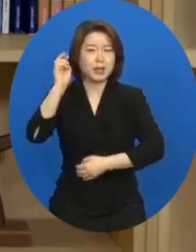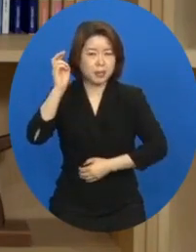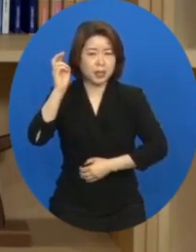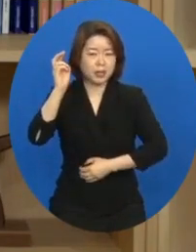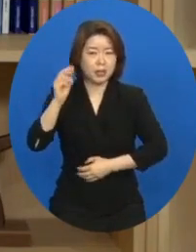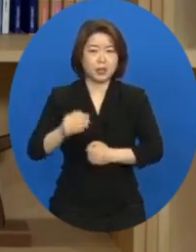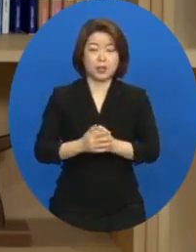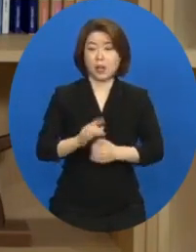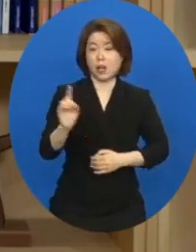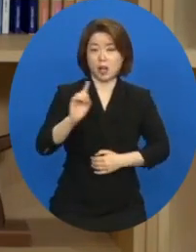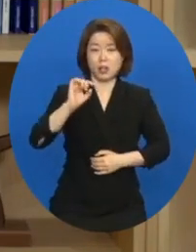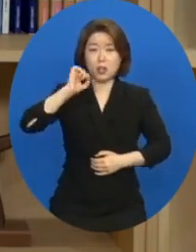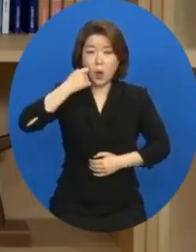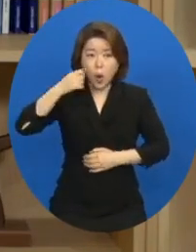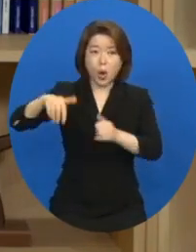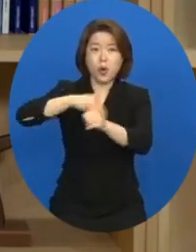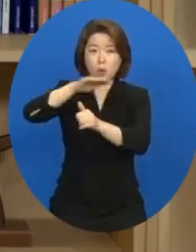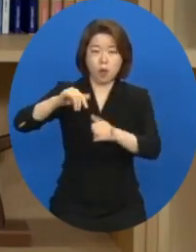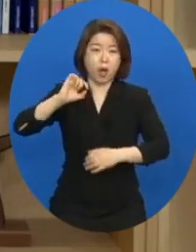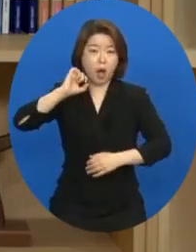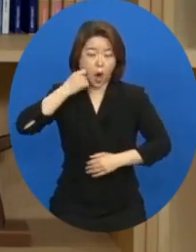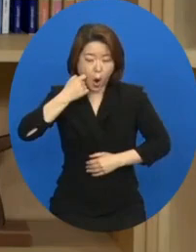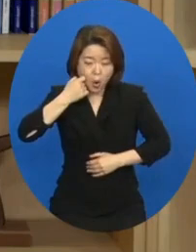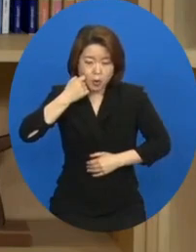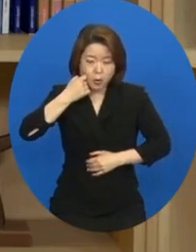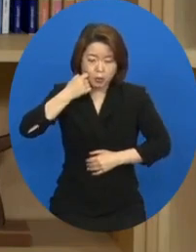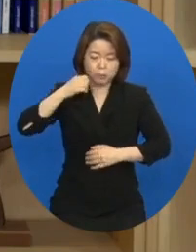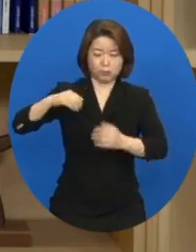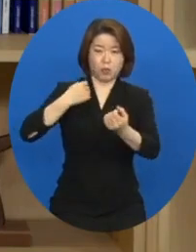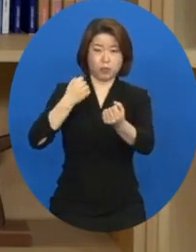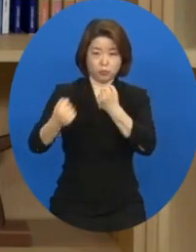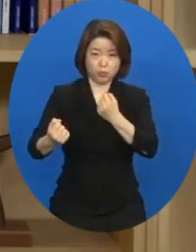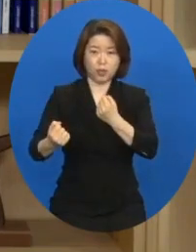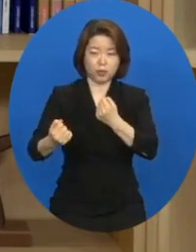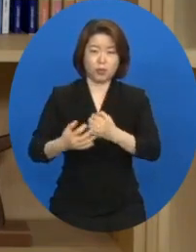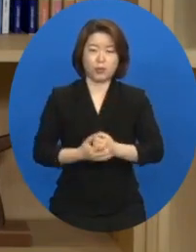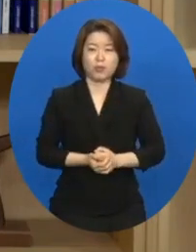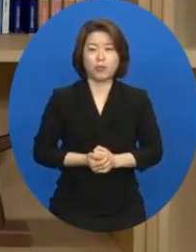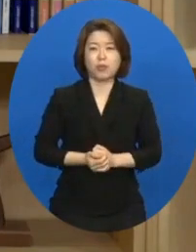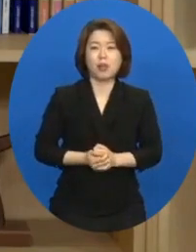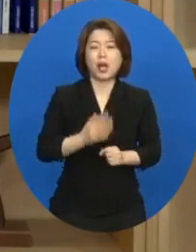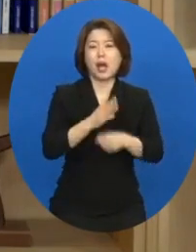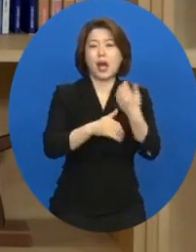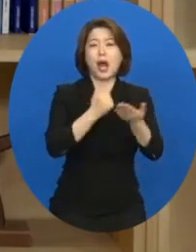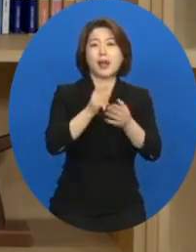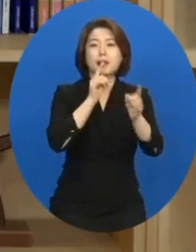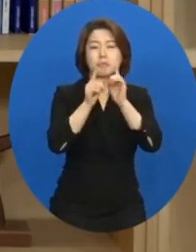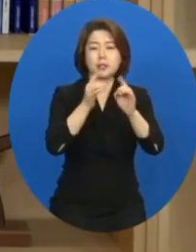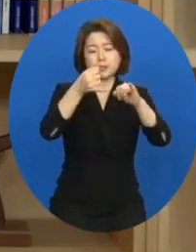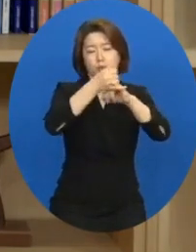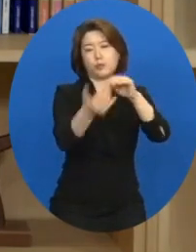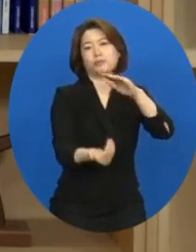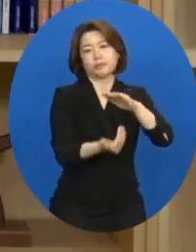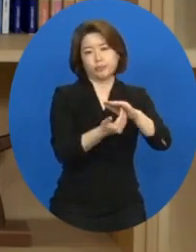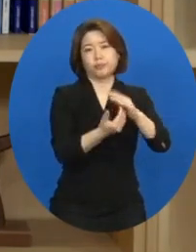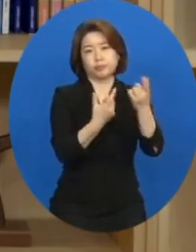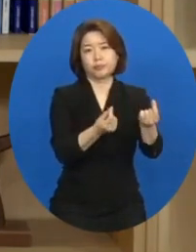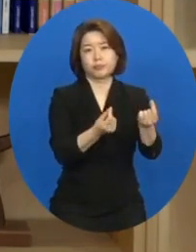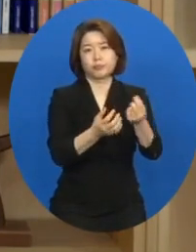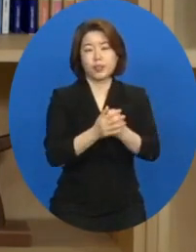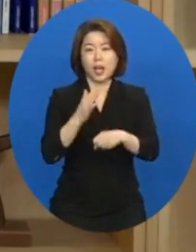봤던 어려운 환경과 어떤 어려운 여건 속에서 나도 하나님의 말씀은 반드시 이루어진다